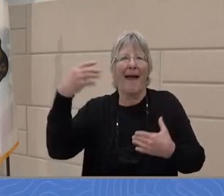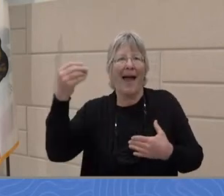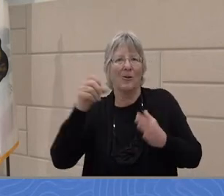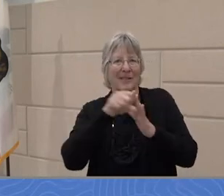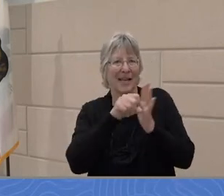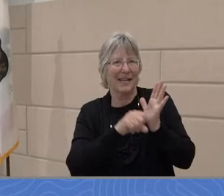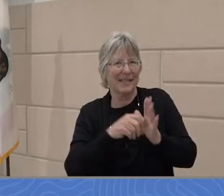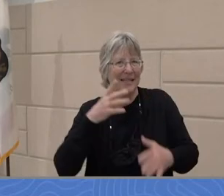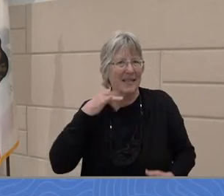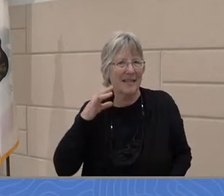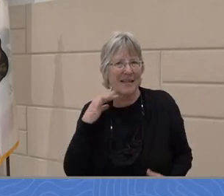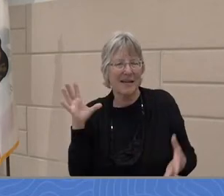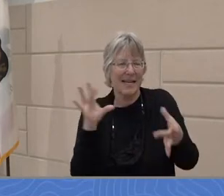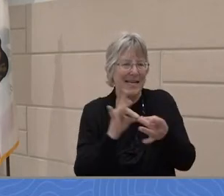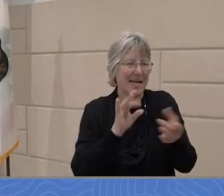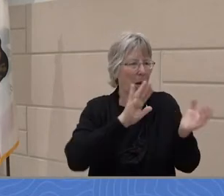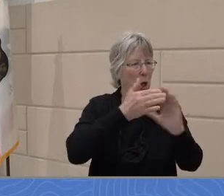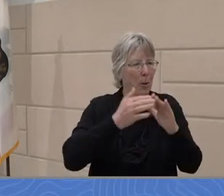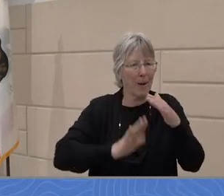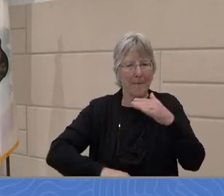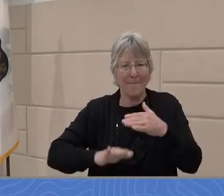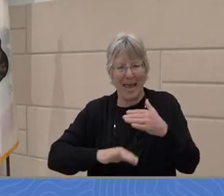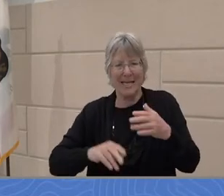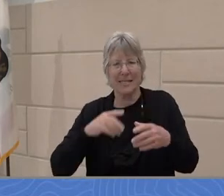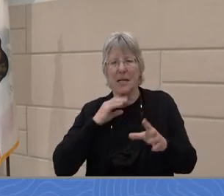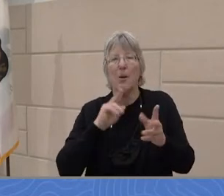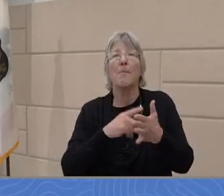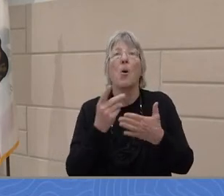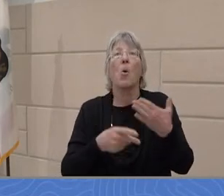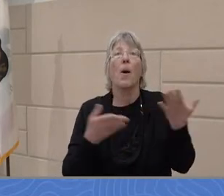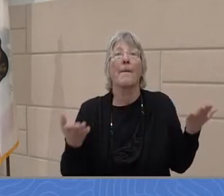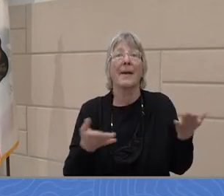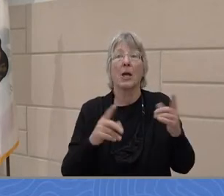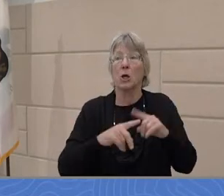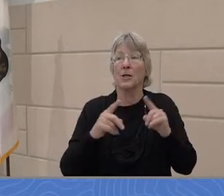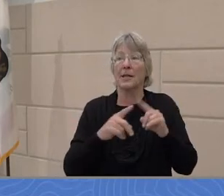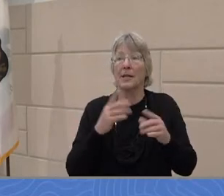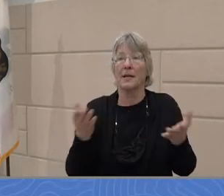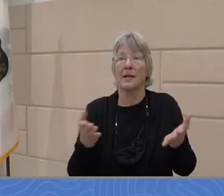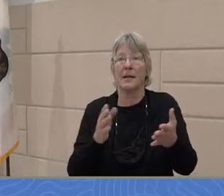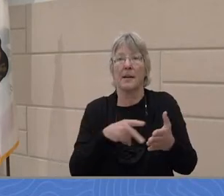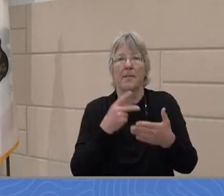យើងត្រូវតែធ្វើការទំនាក់ទំនងជាមួយសហគមន៍របស់យើង